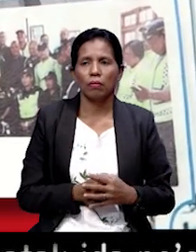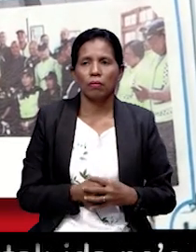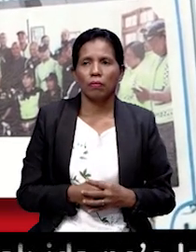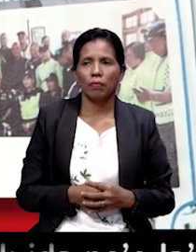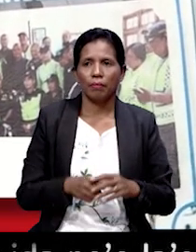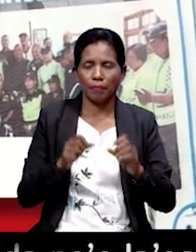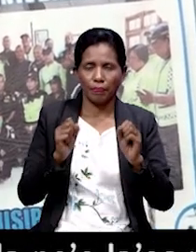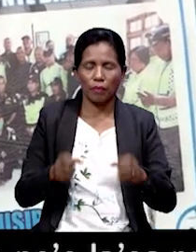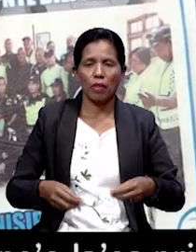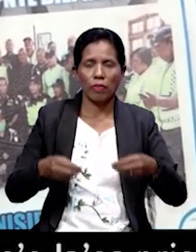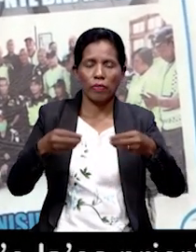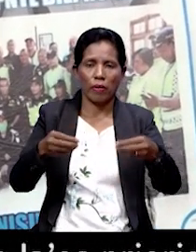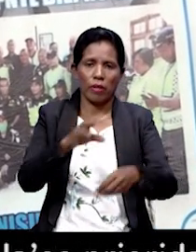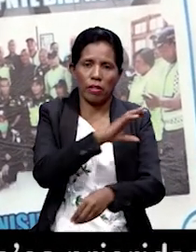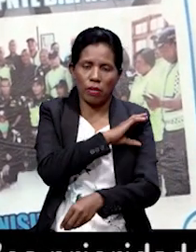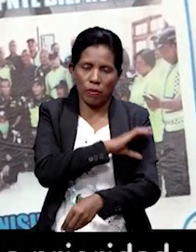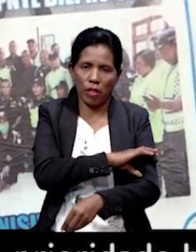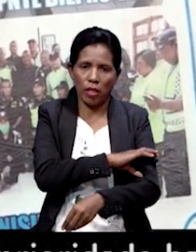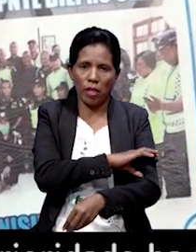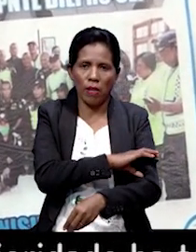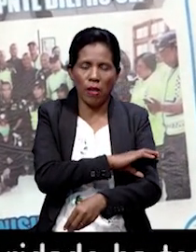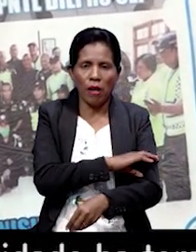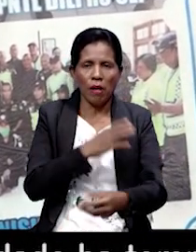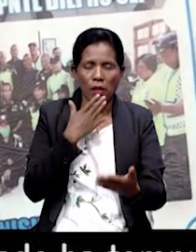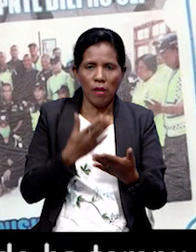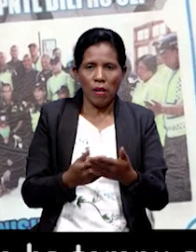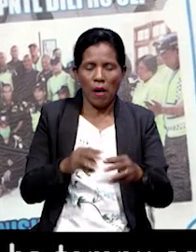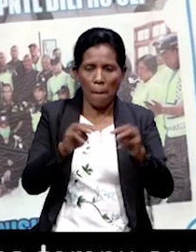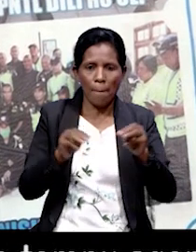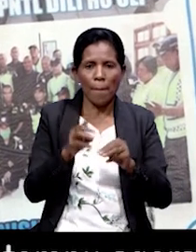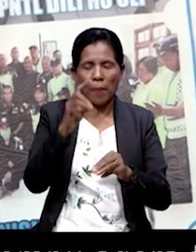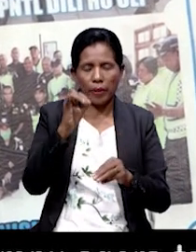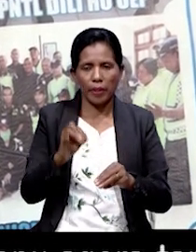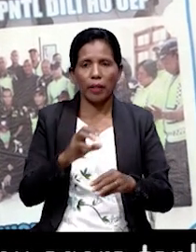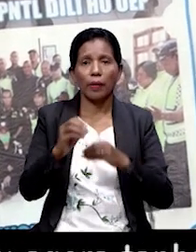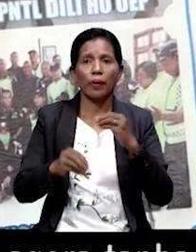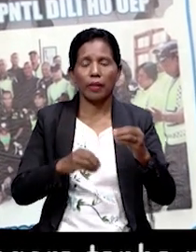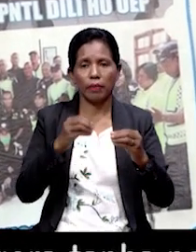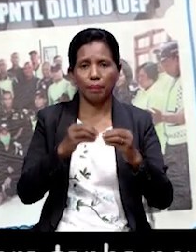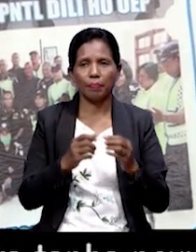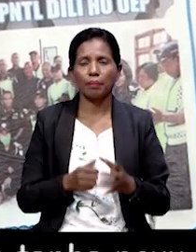ho di garante segurança na stabilidade e munisipi dili. Relaciona ho